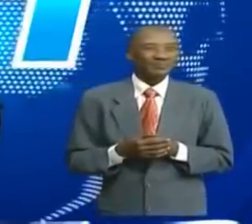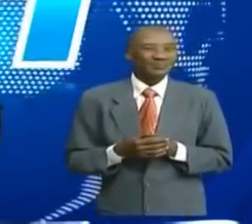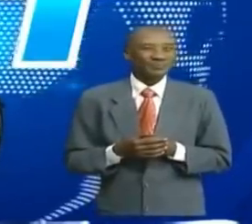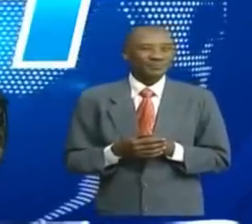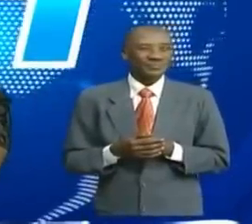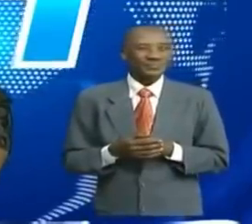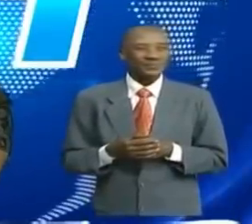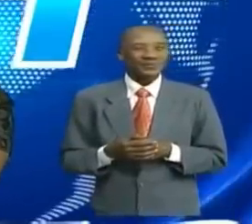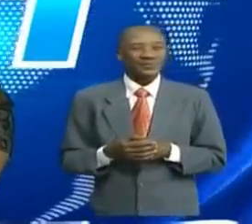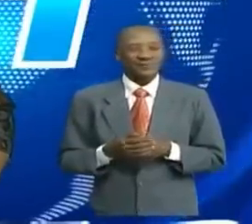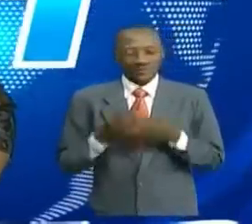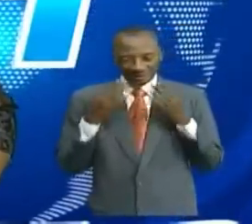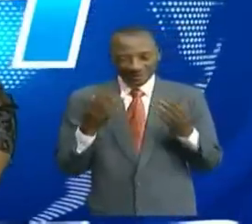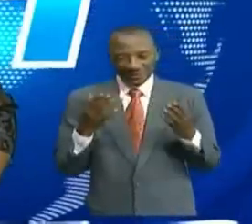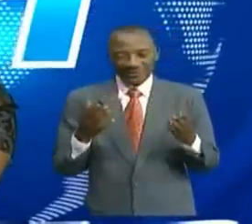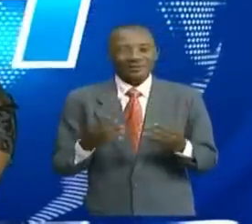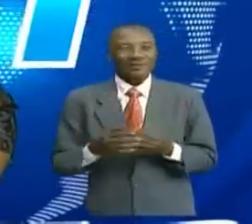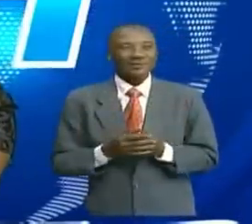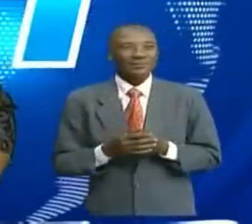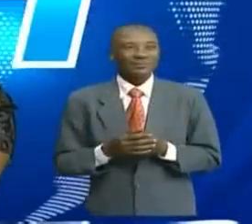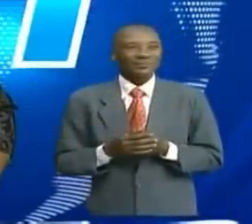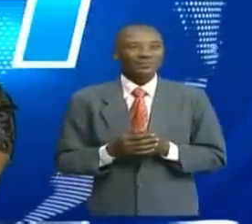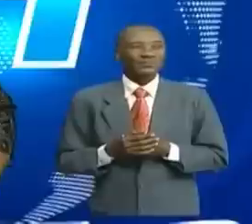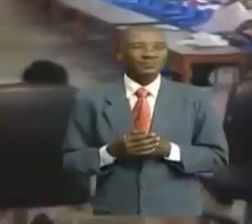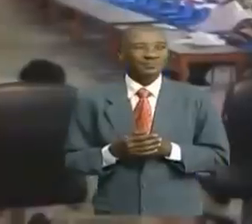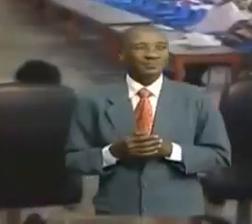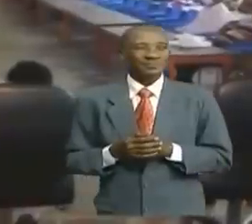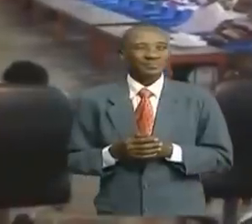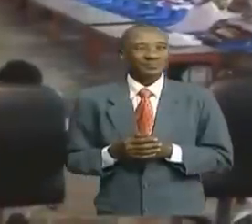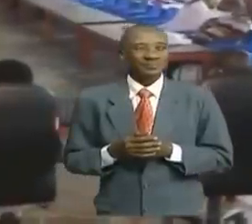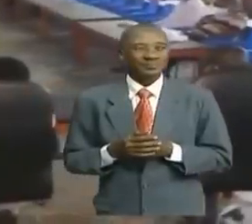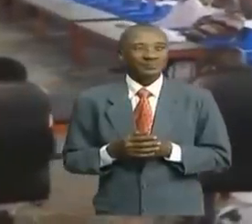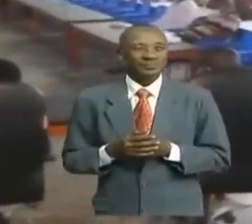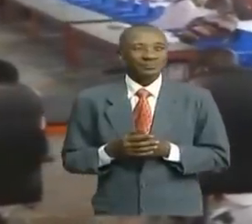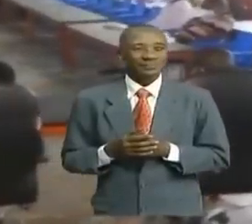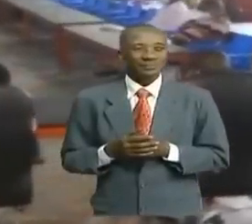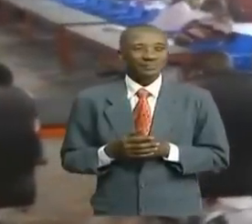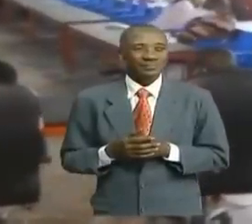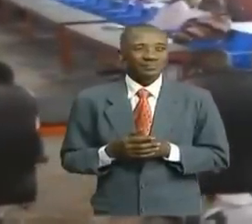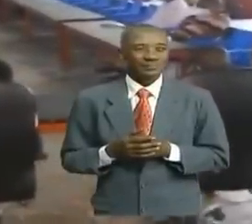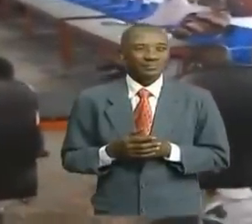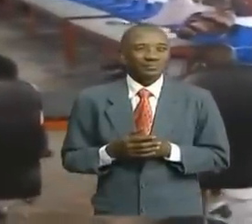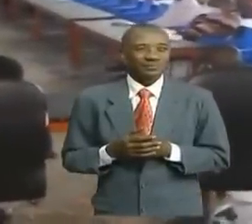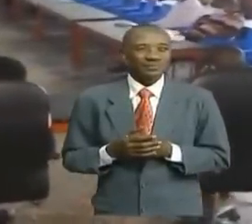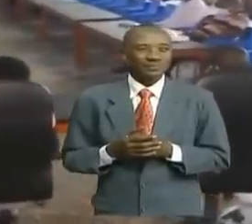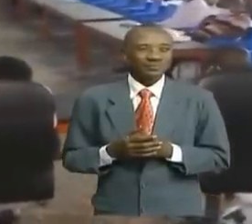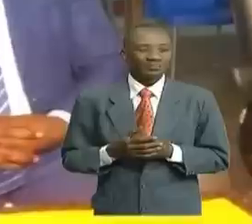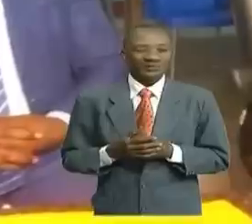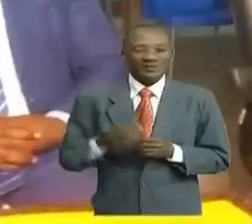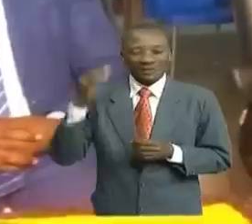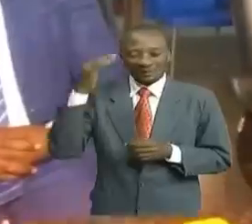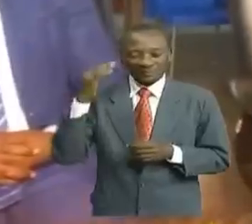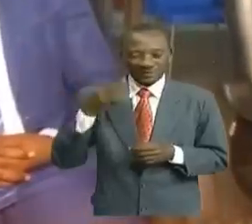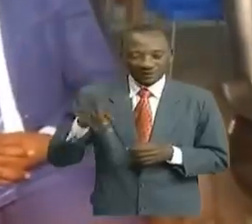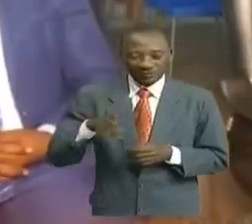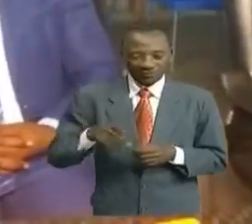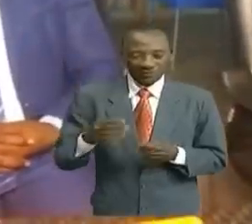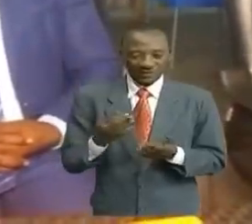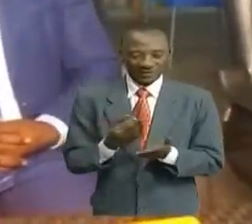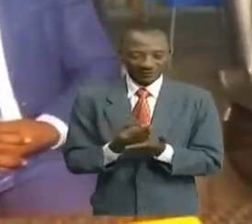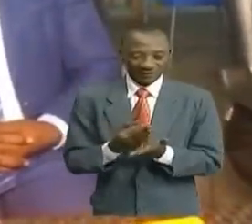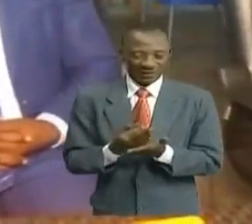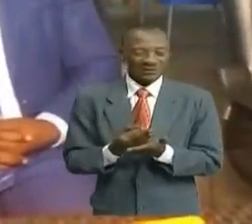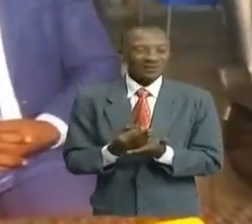des infrastructures de cette province. Présence du représentant de la gouverneure en mission, le ministre provincial des Finances, l'honorable